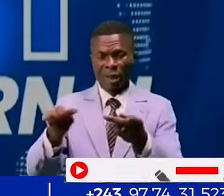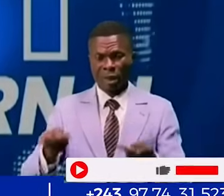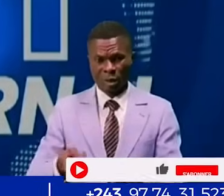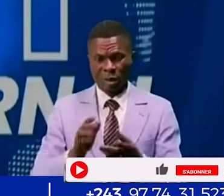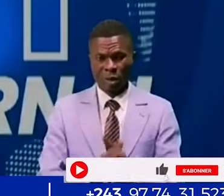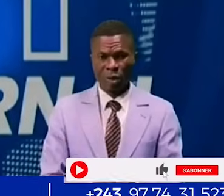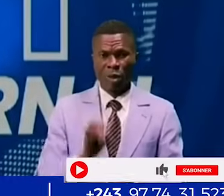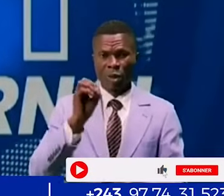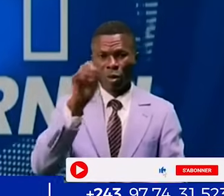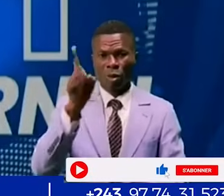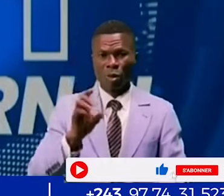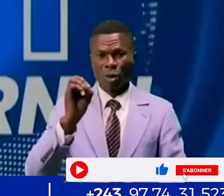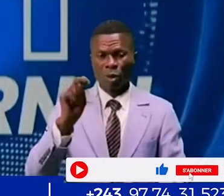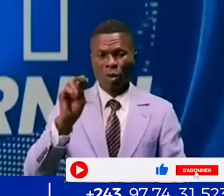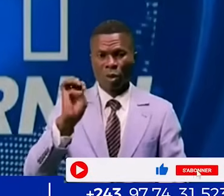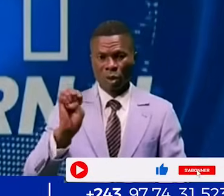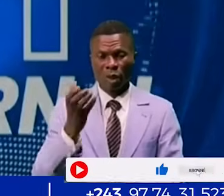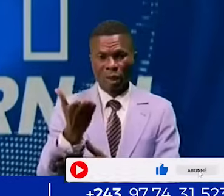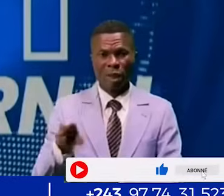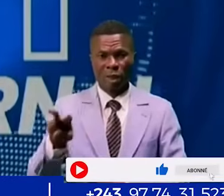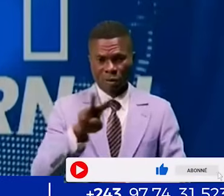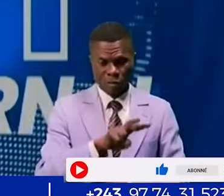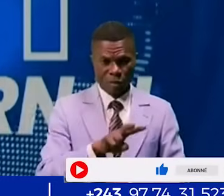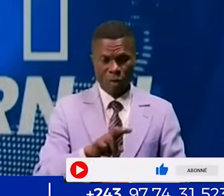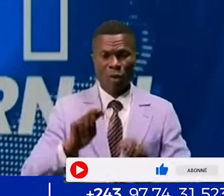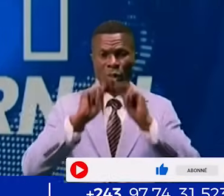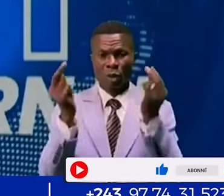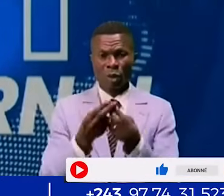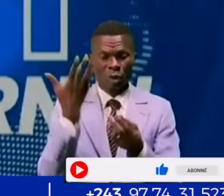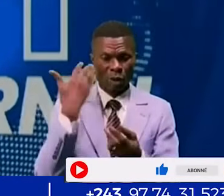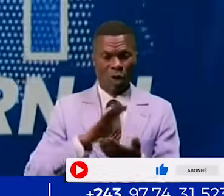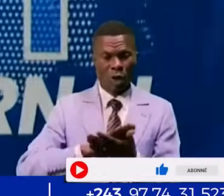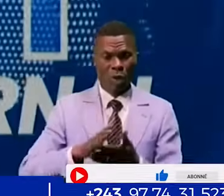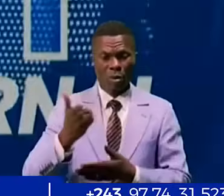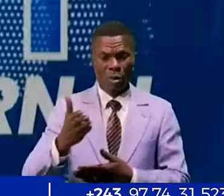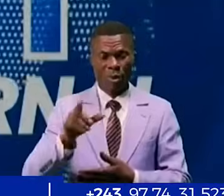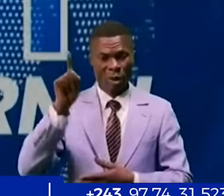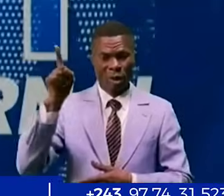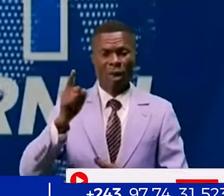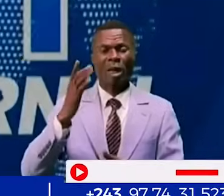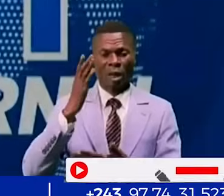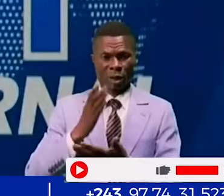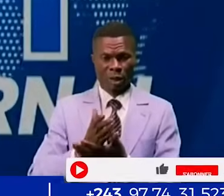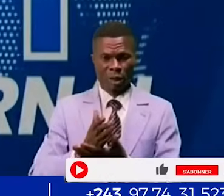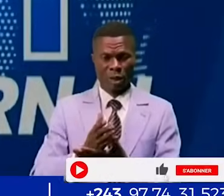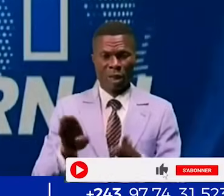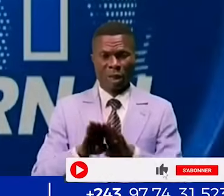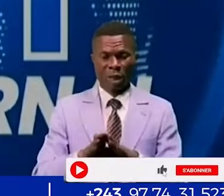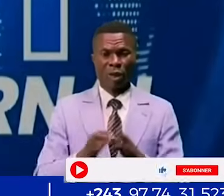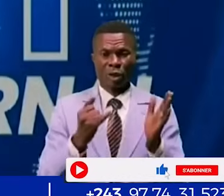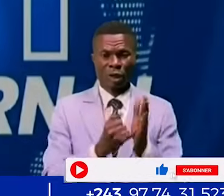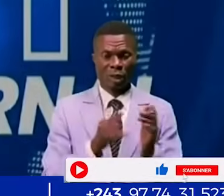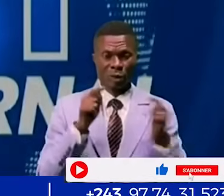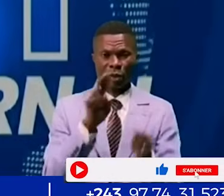de l'Ozone. Par ailleurs, elle vous informe aussi que son usine de traitement d'eau potable de Ngalima sera en arrêt la nuit de samedi 22 juin